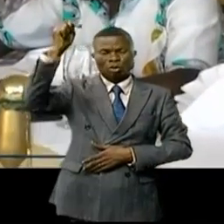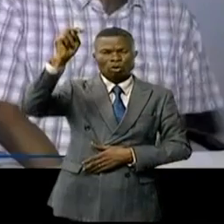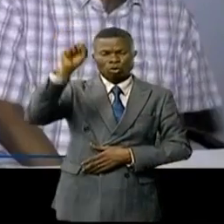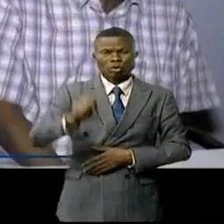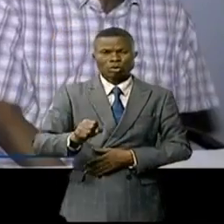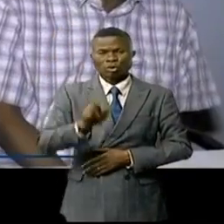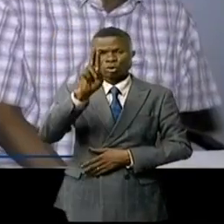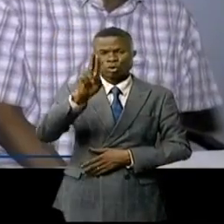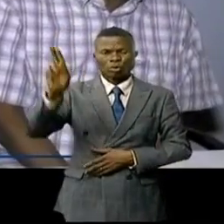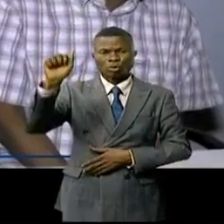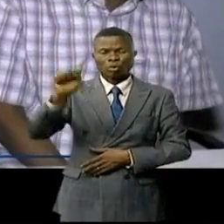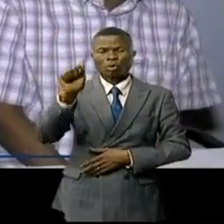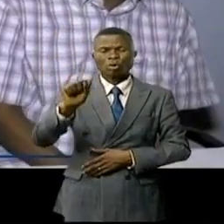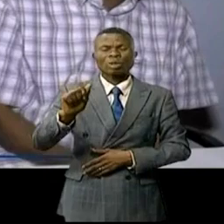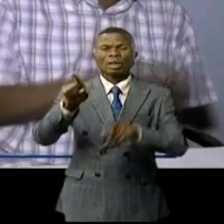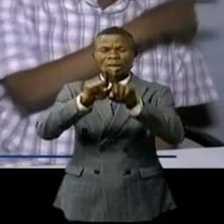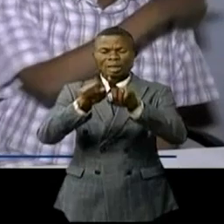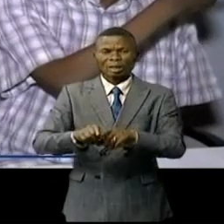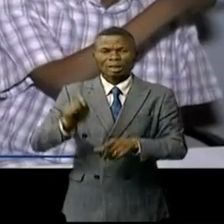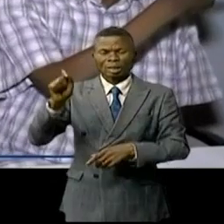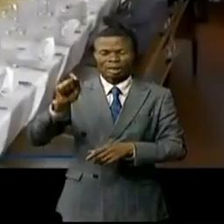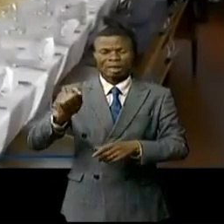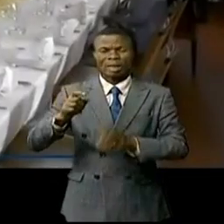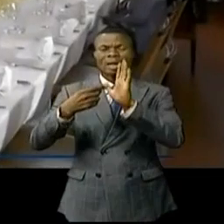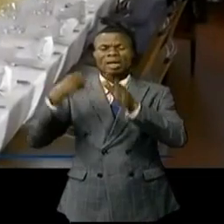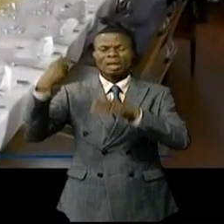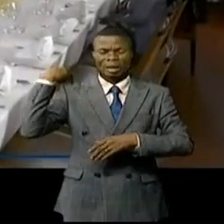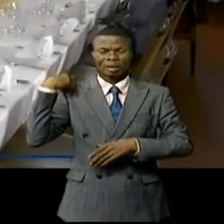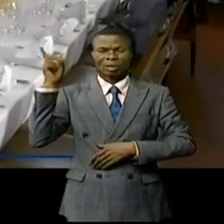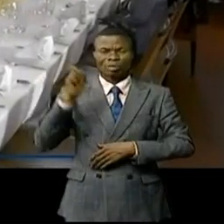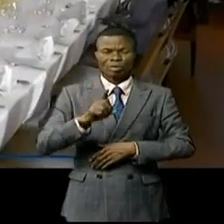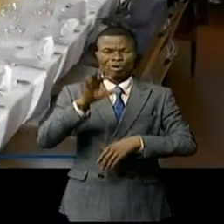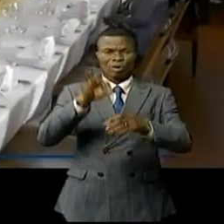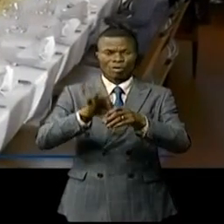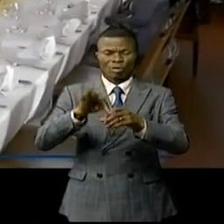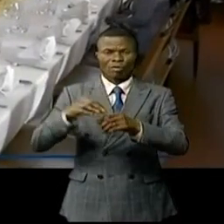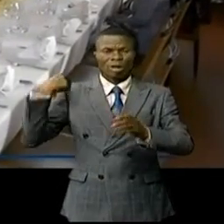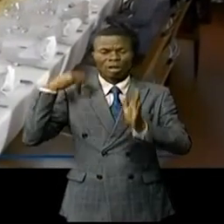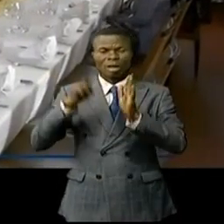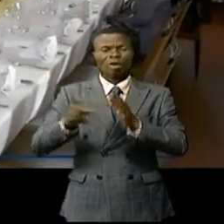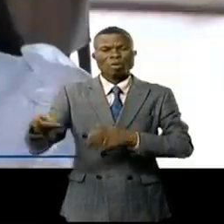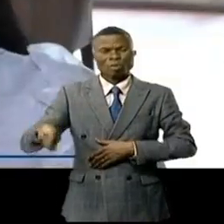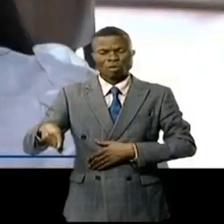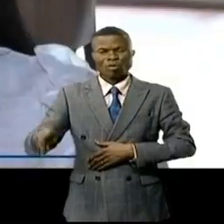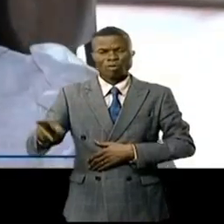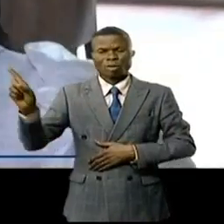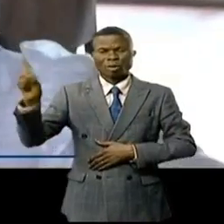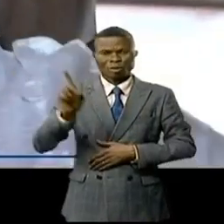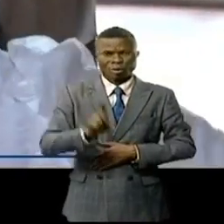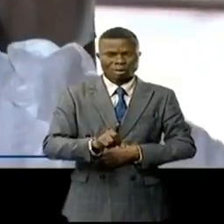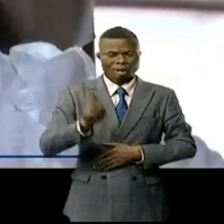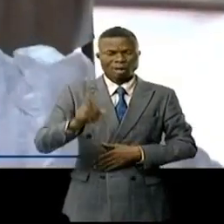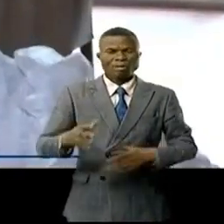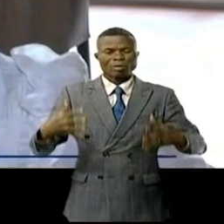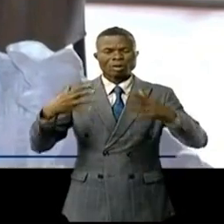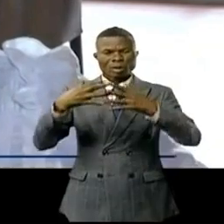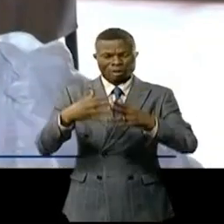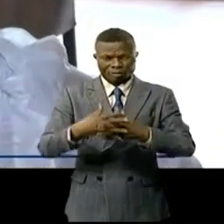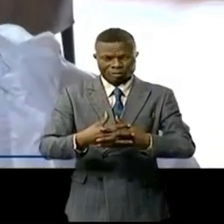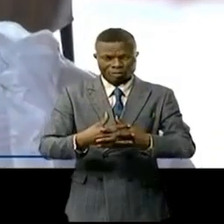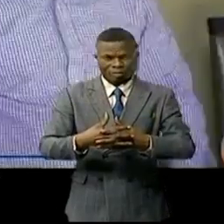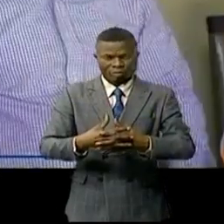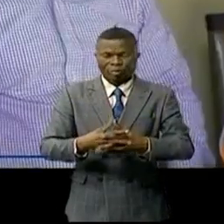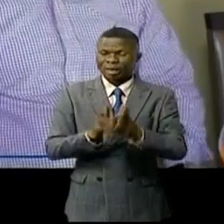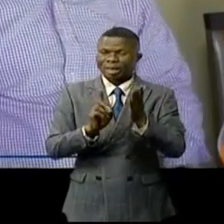que la Chuapa, représentés par les notables, élus et membres des gouvernements provinciaux, veulent l'harmonie, sans laquelle